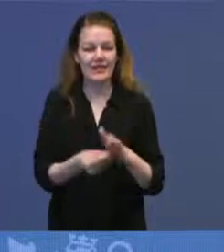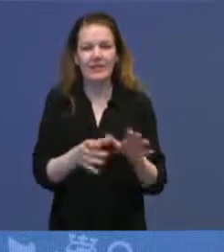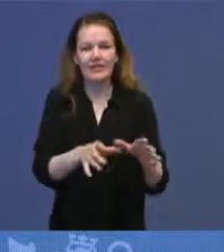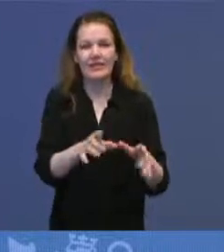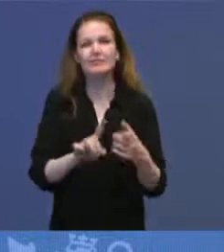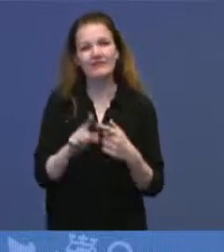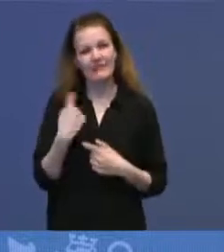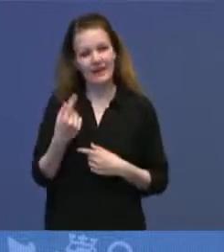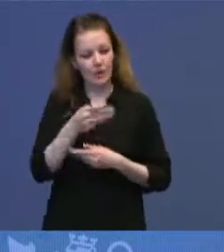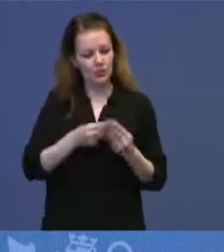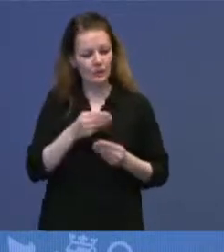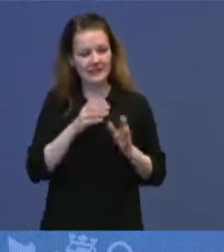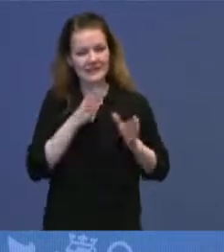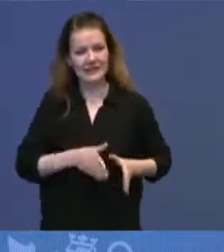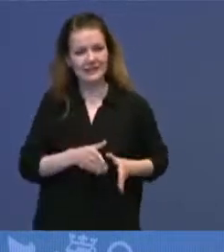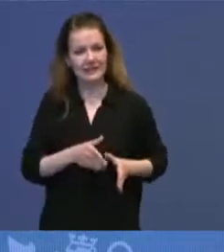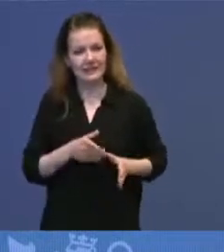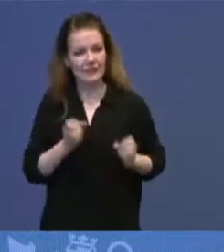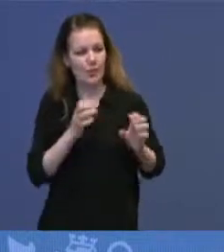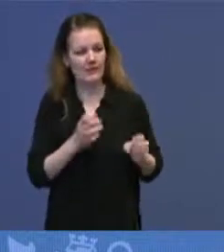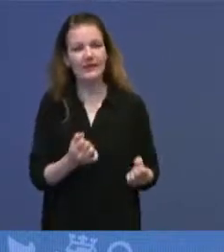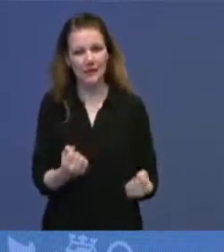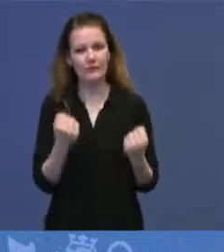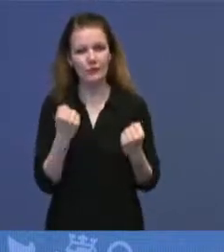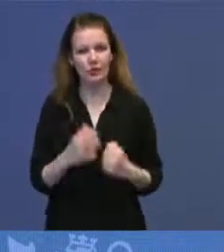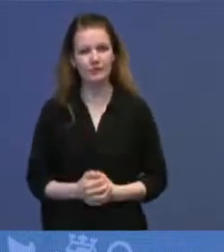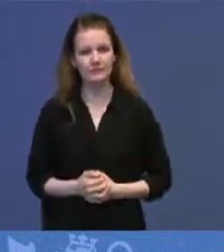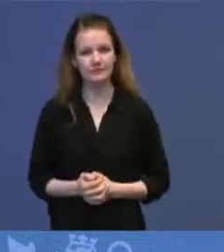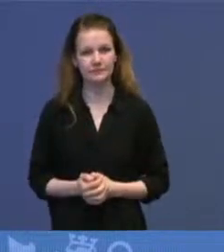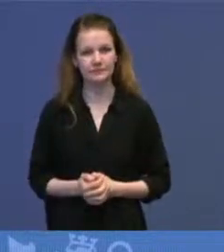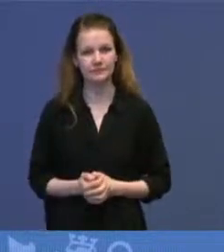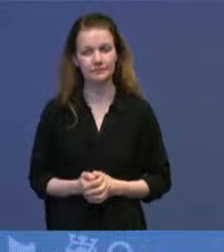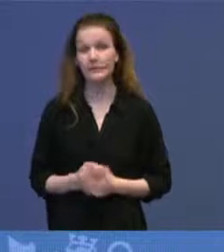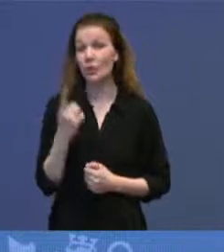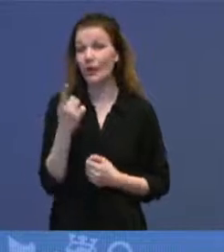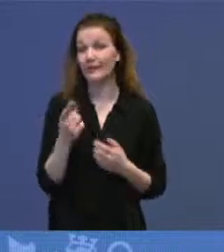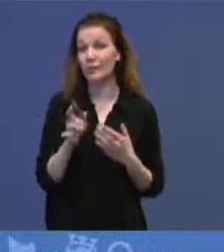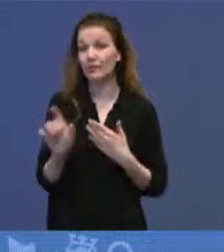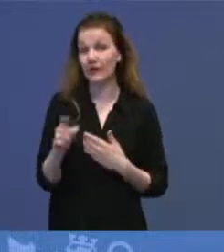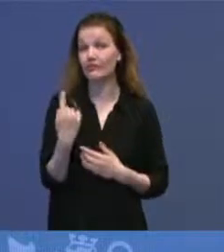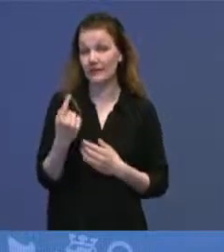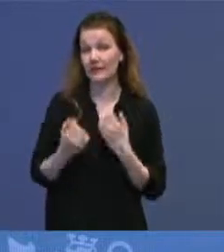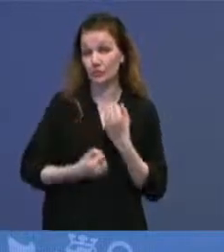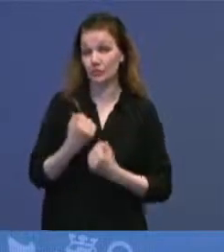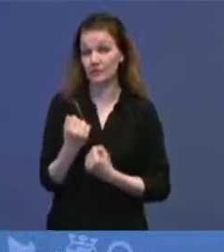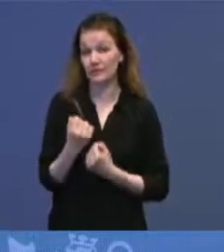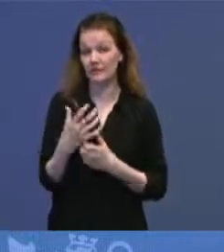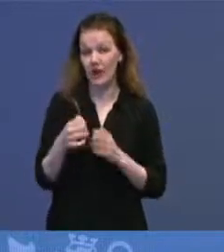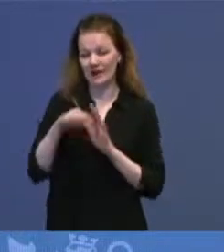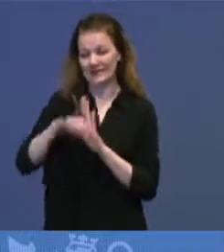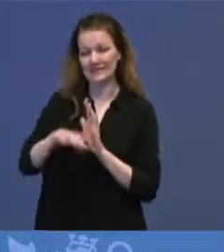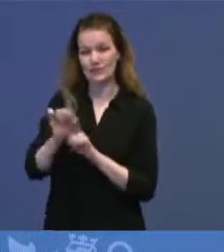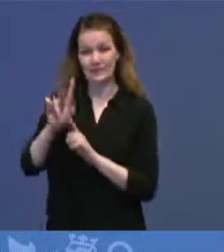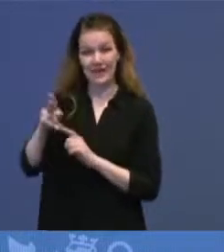gjør på den økonomiske siden er kraftfulle. Så har vi gjort ett unntak fra den listen EU